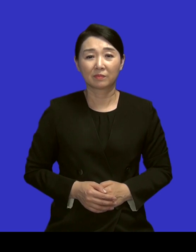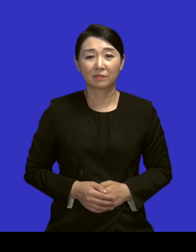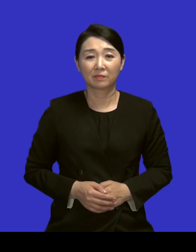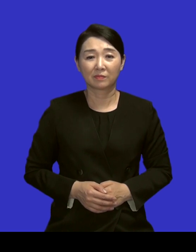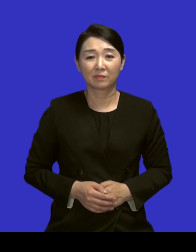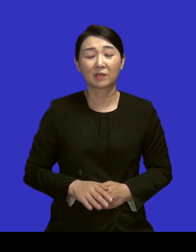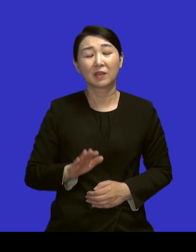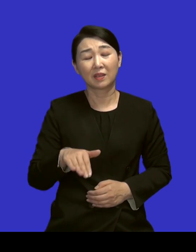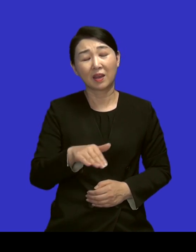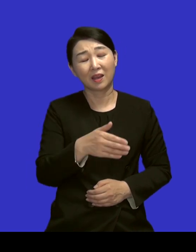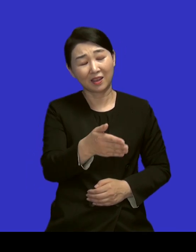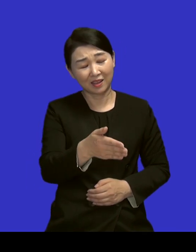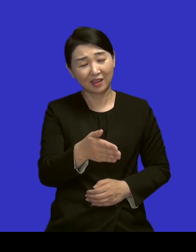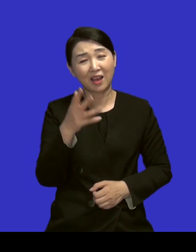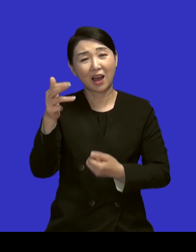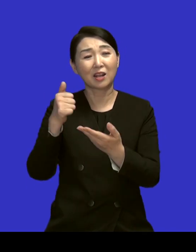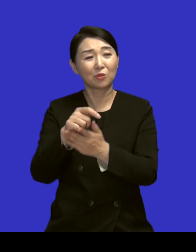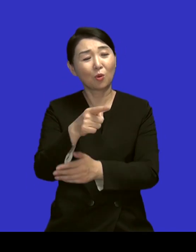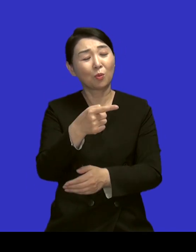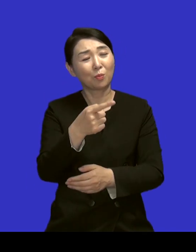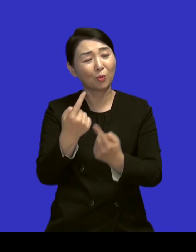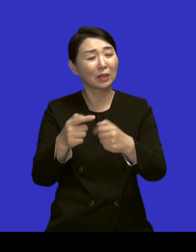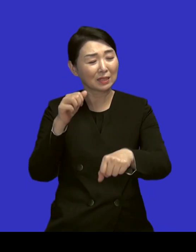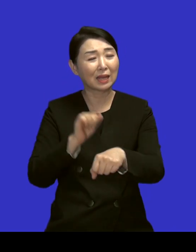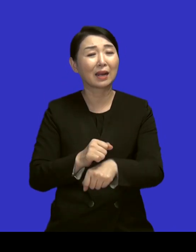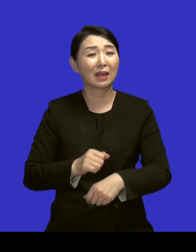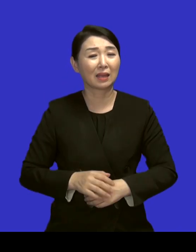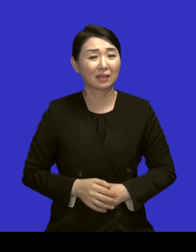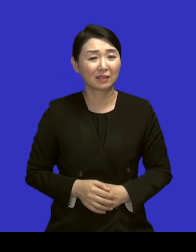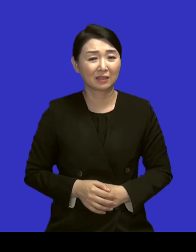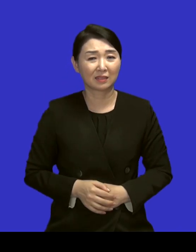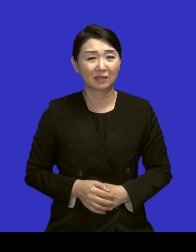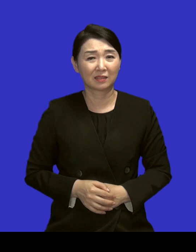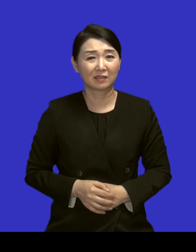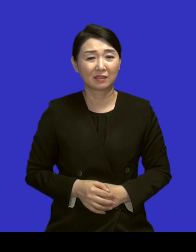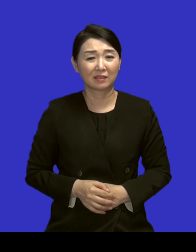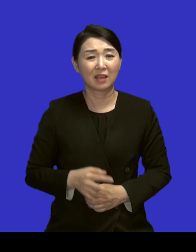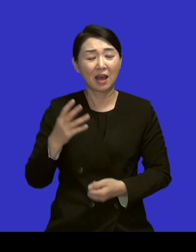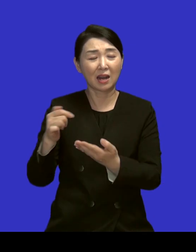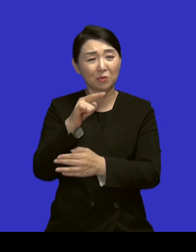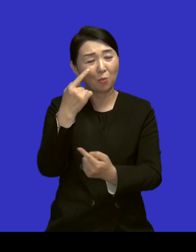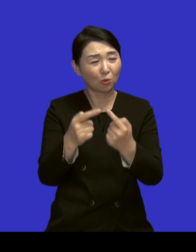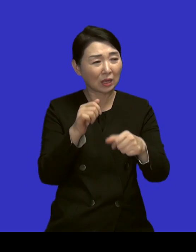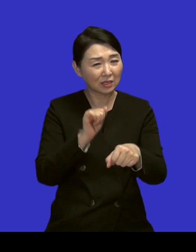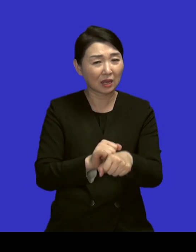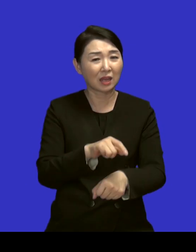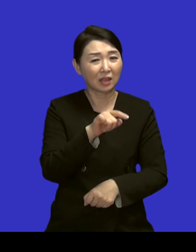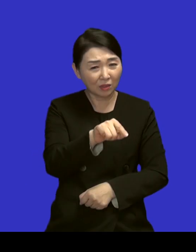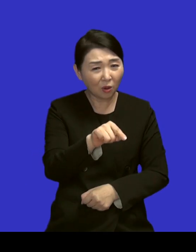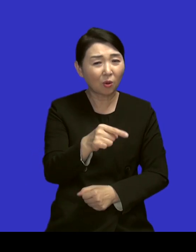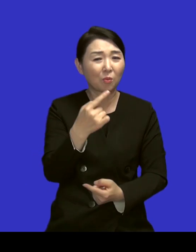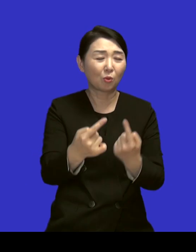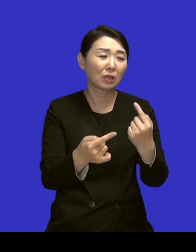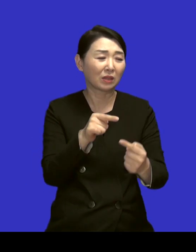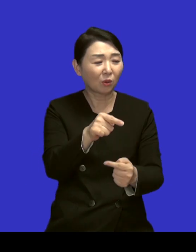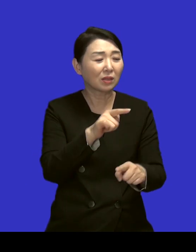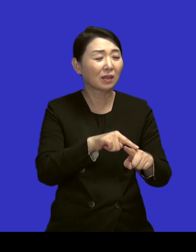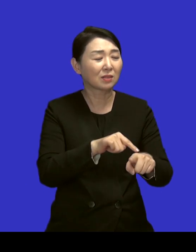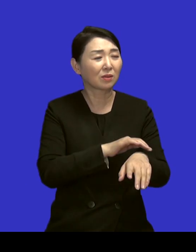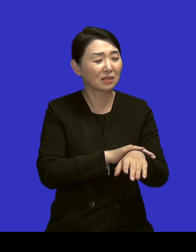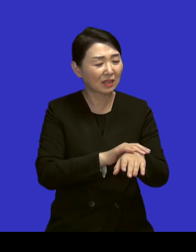내가 너보다 잘해. 내가 너보다 잘해. 그리고 내가 너보다 너를 훨씬 더 잘